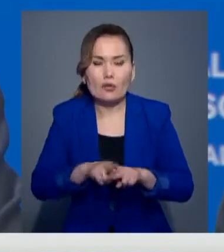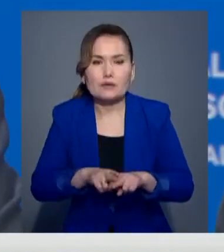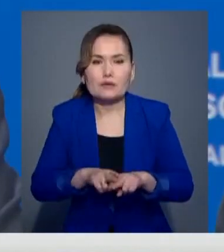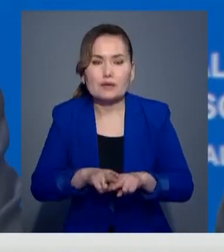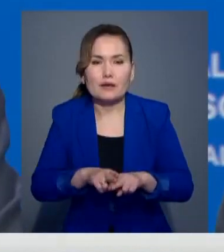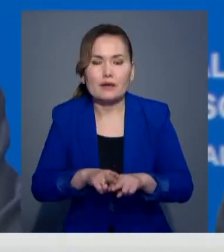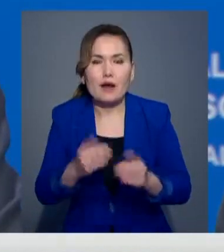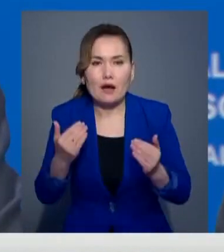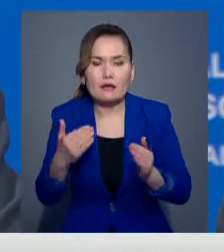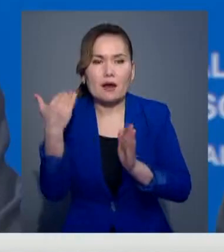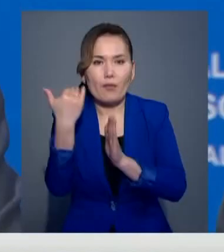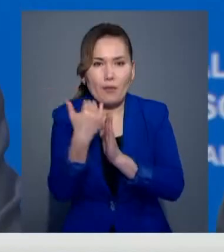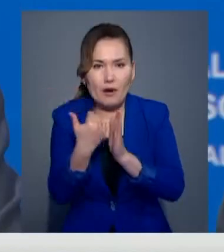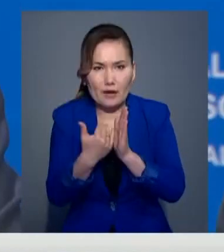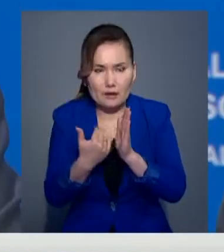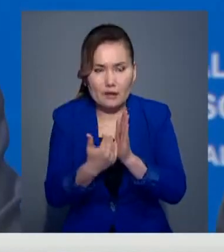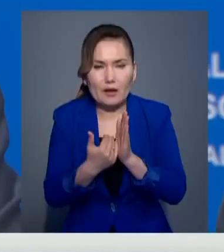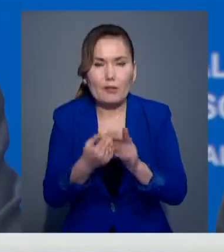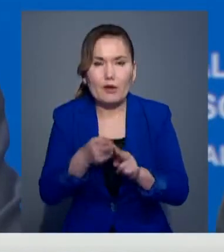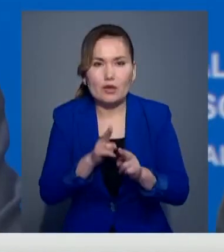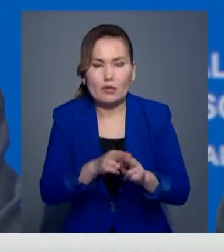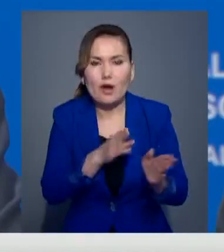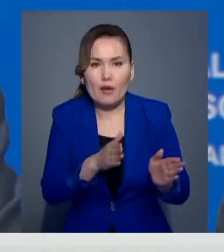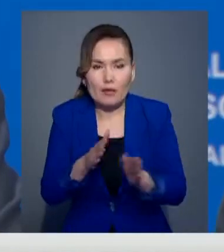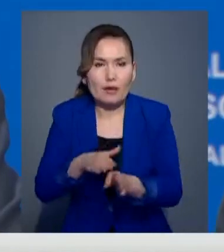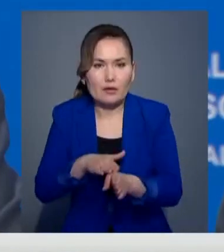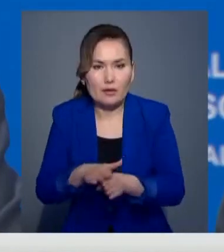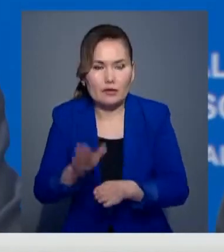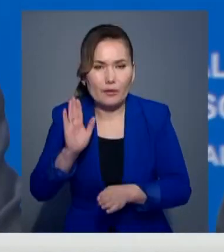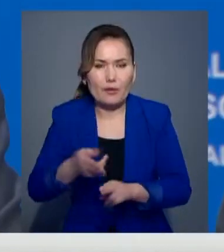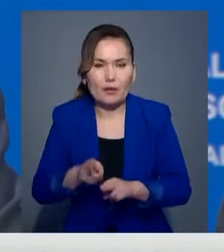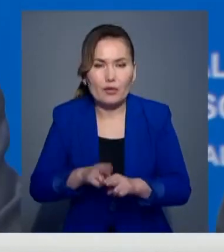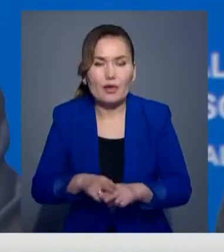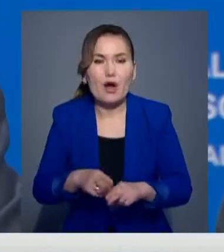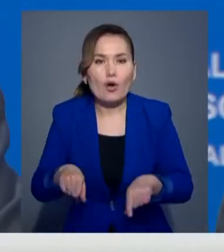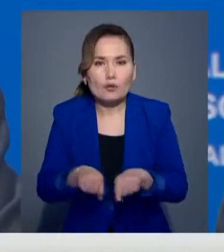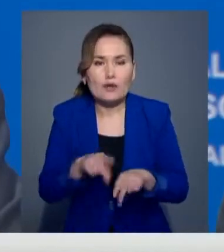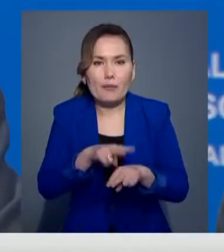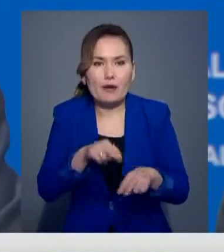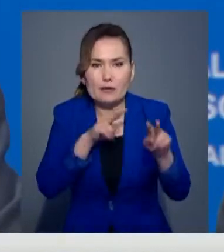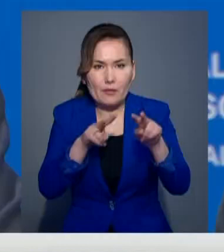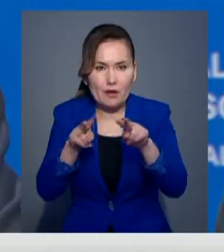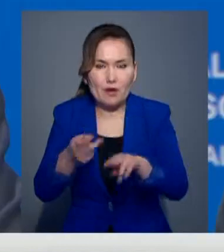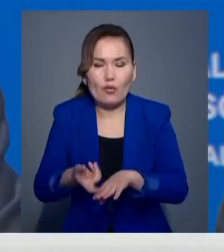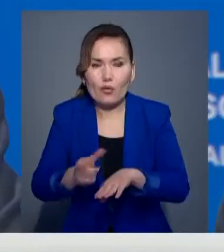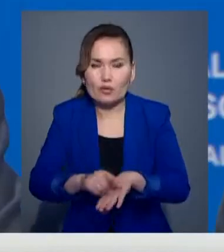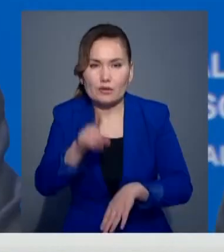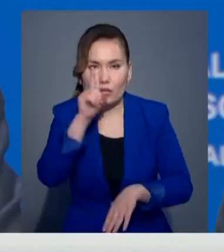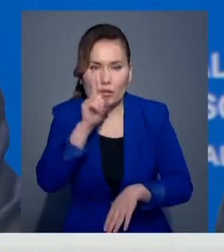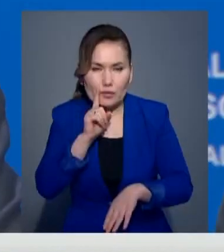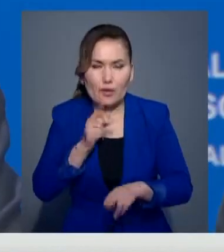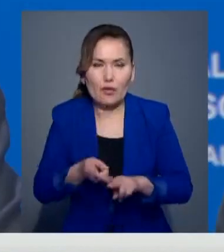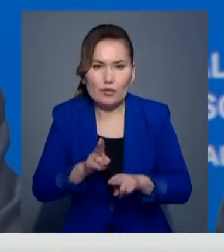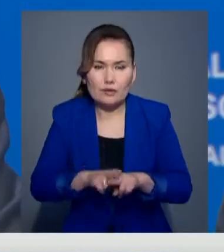бірнеше этап арқылы рұқсат беруге жоспарлап отырмыз. Сол себептен де бұндай бақылау, осындай жүйелі